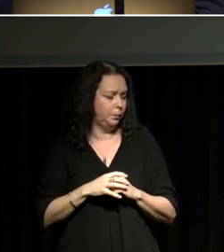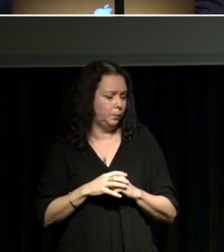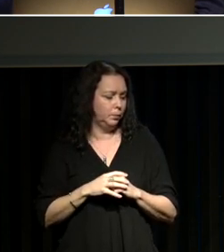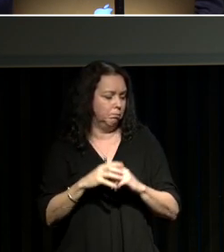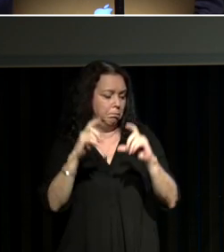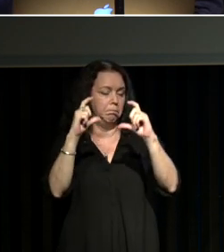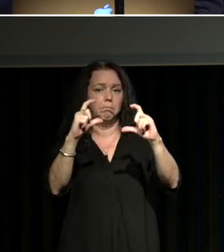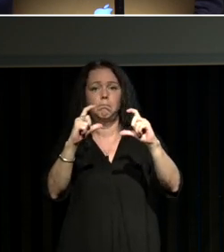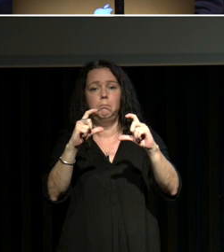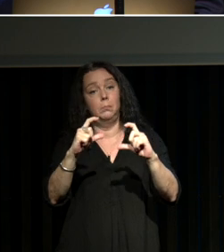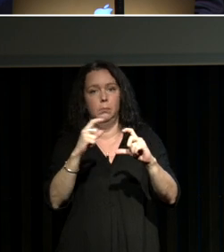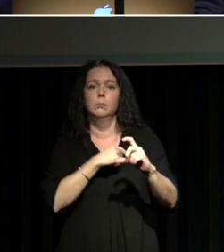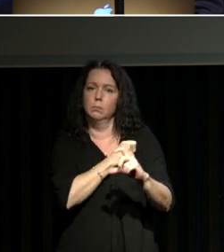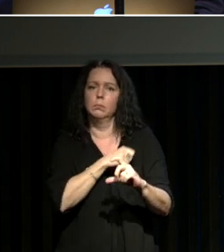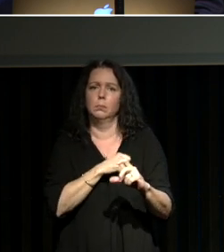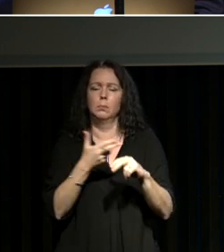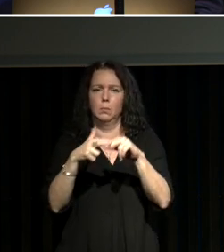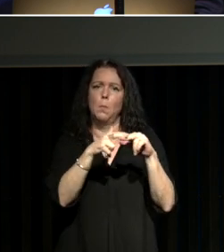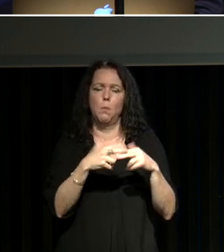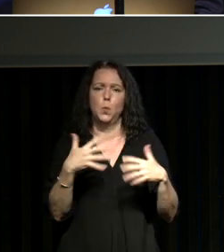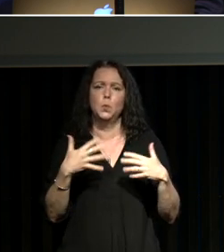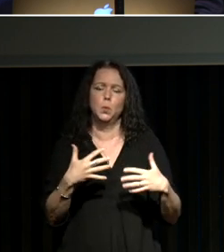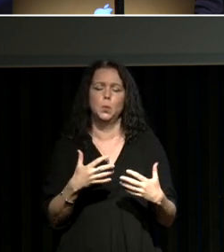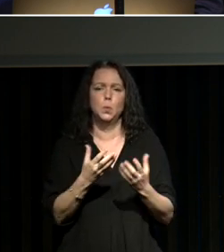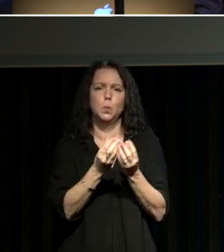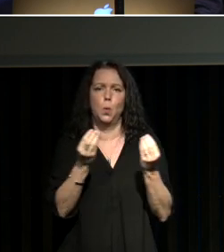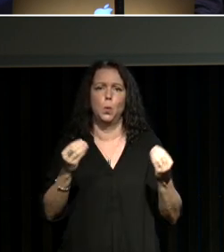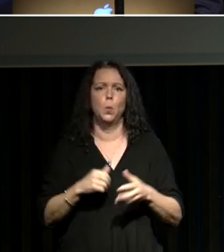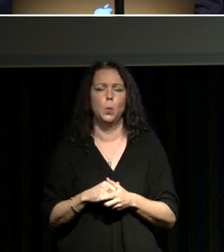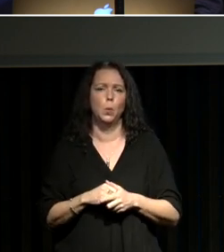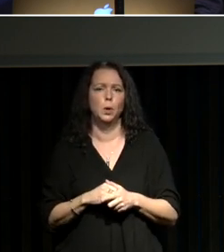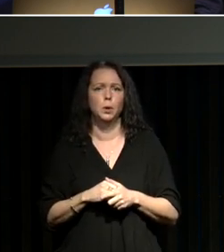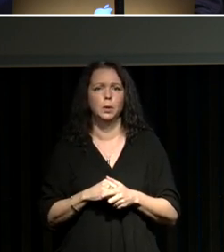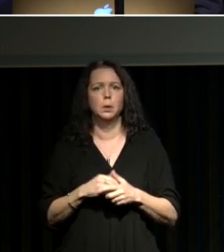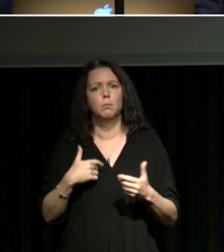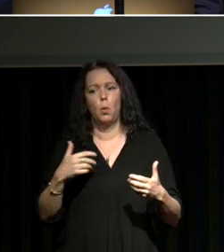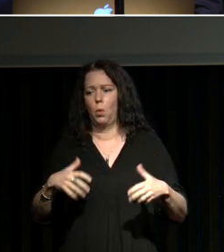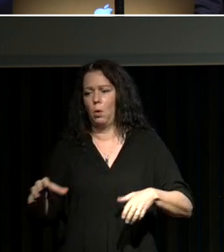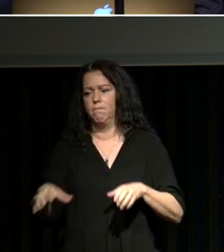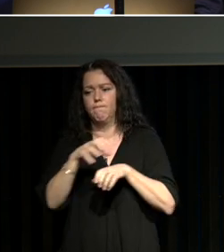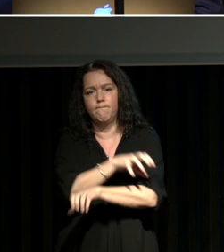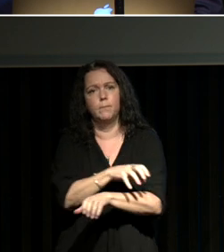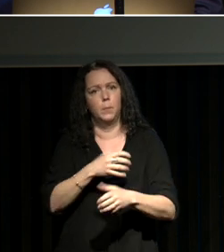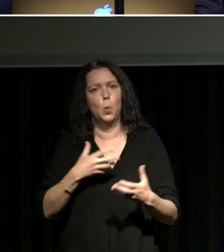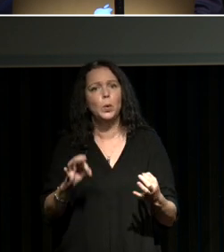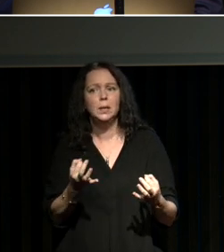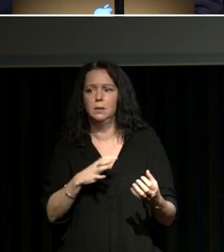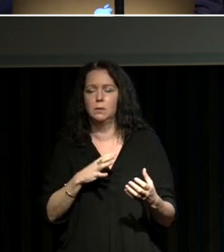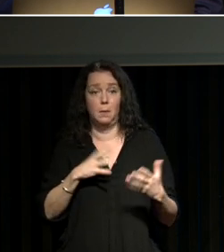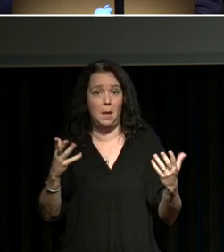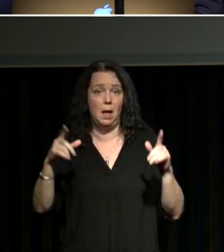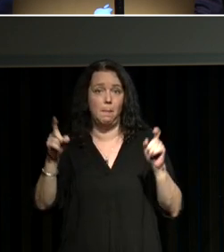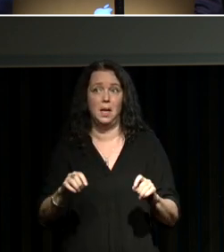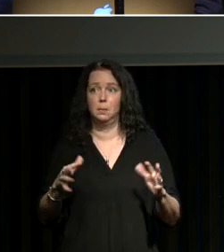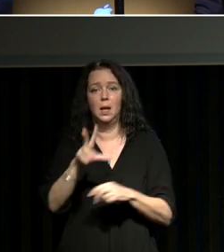décès important, avec une activité de transplantation qui a été conséquente, mais qui a baissé, vous voyez,